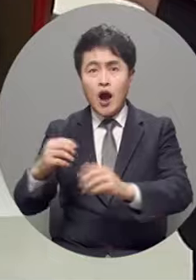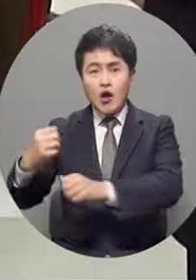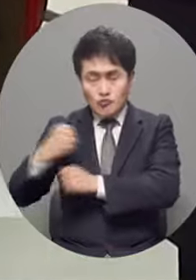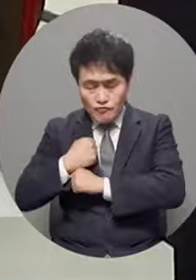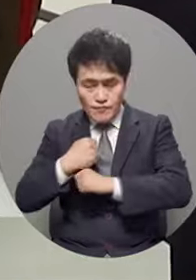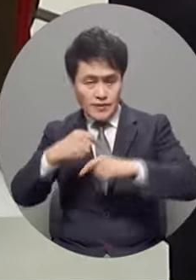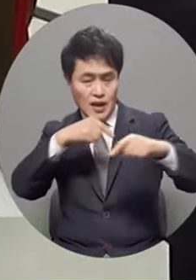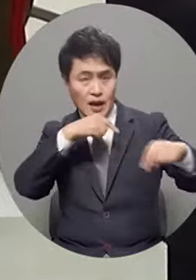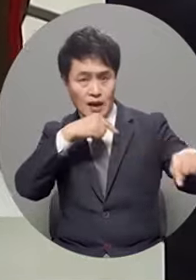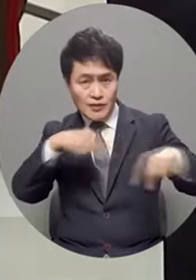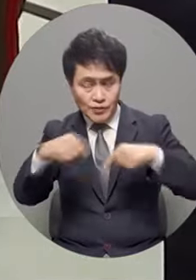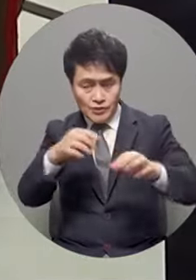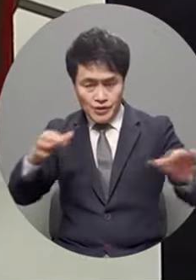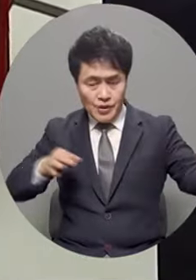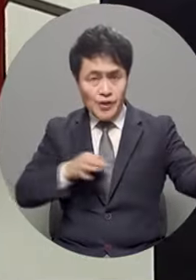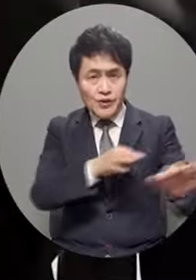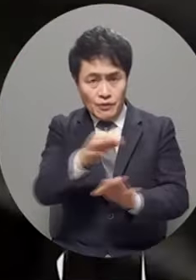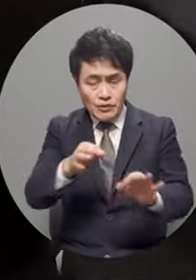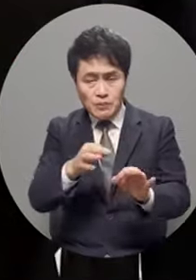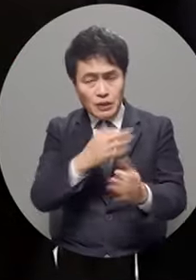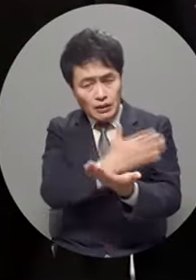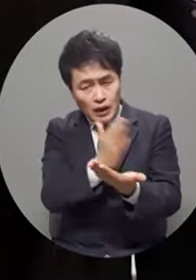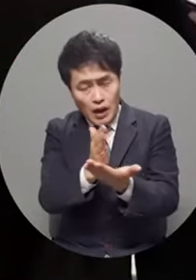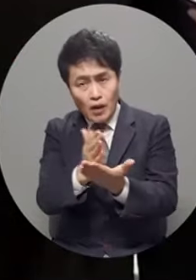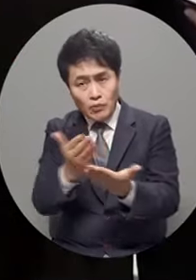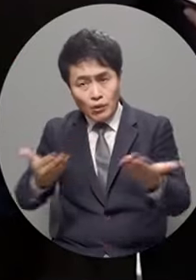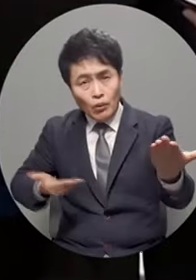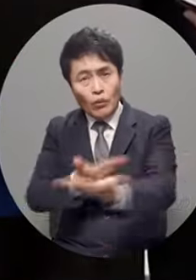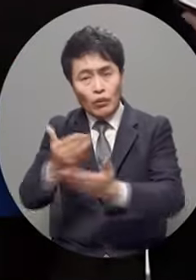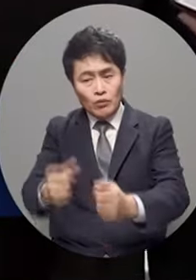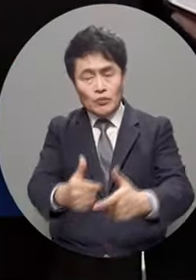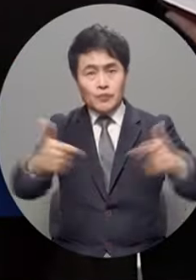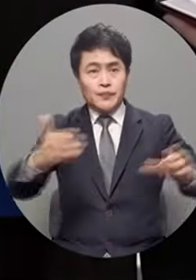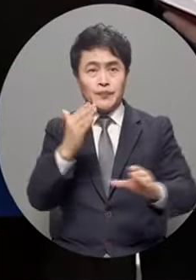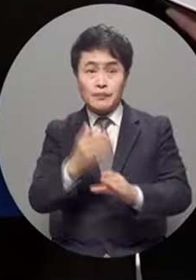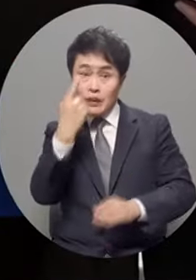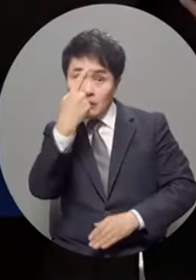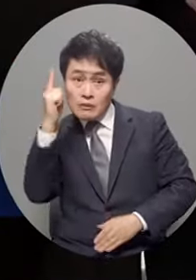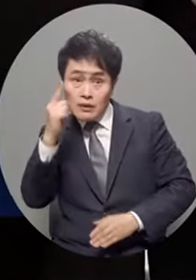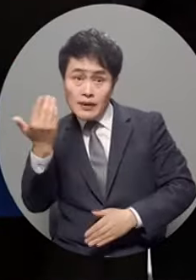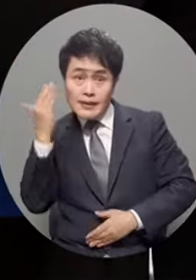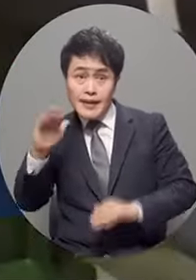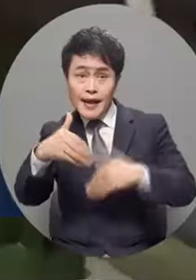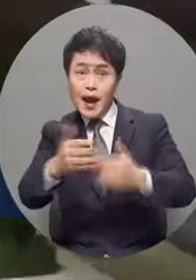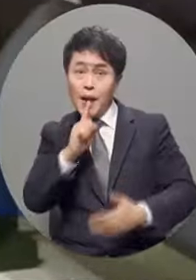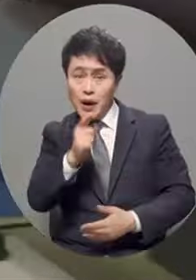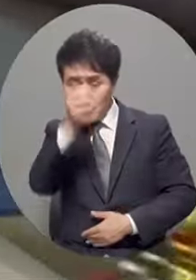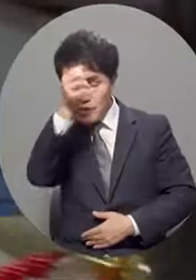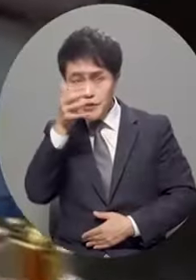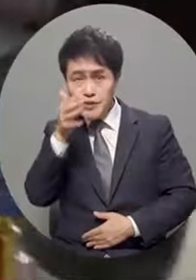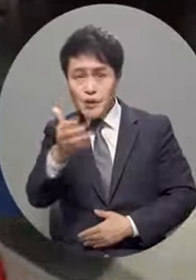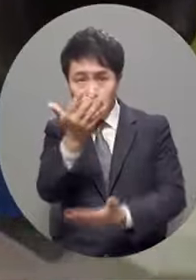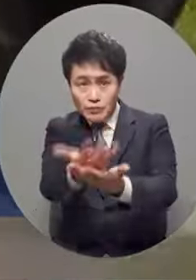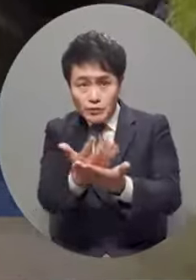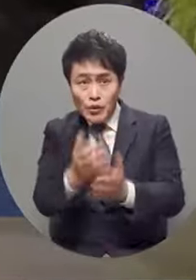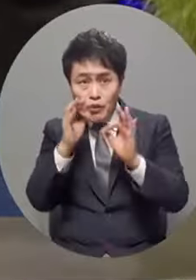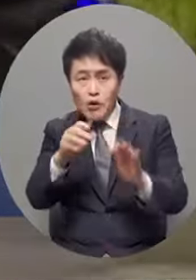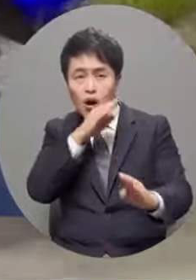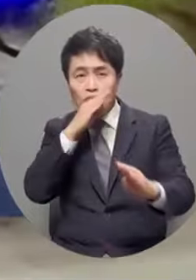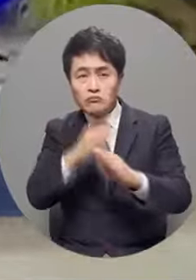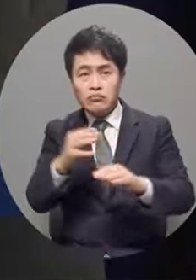등 다방면에서 교류를 확대해 나가는 것으로 풀이됩니다. 러시아의 요새 최근에 이제 담론이나 전문가들의 분석 같은 거 보면 북한에